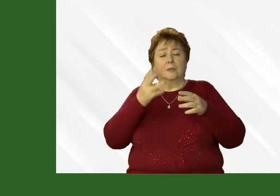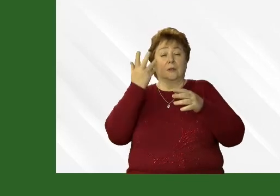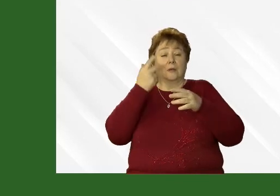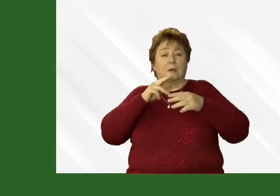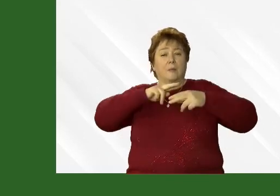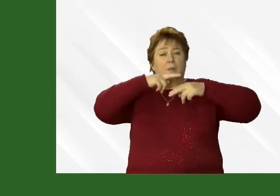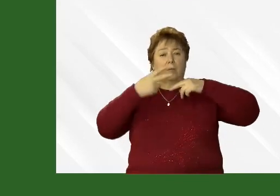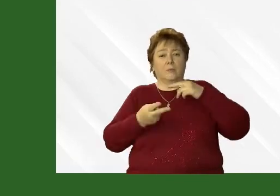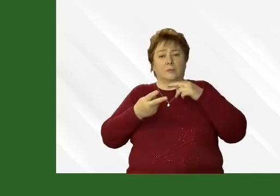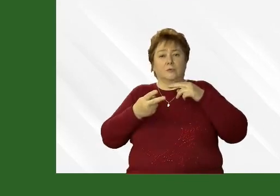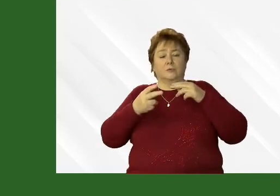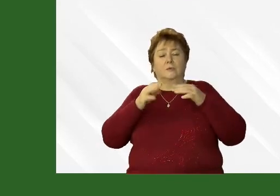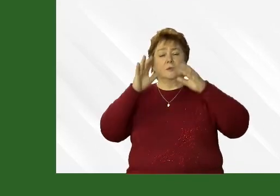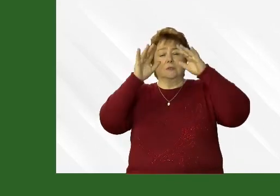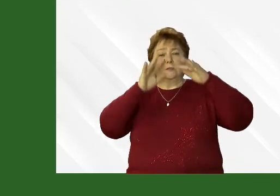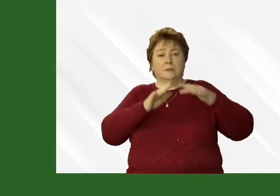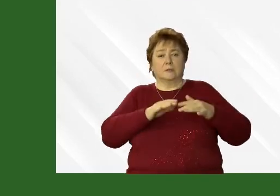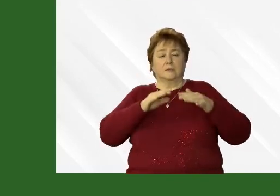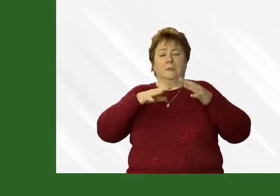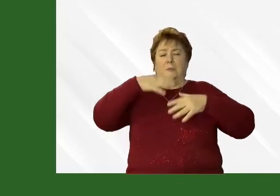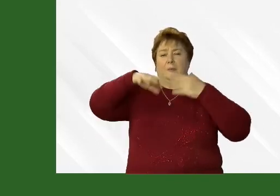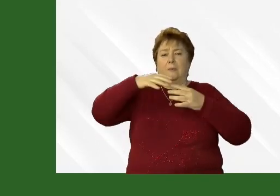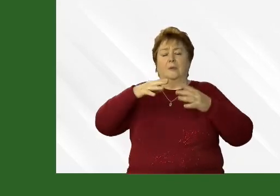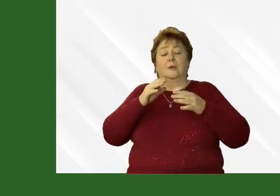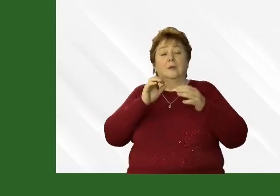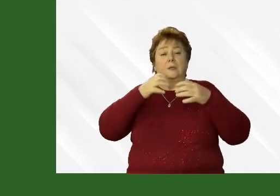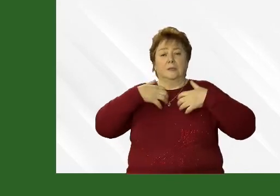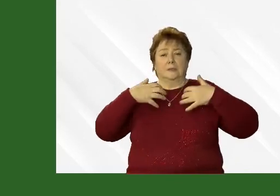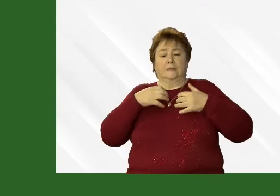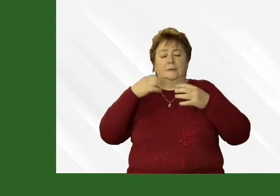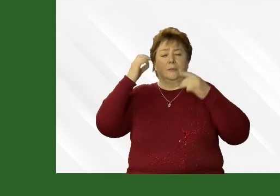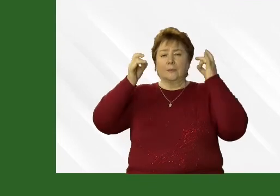Когда обрушится снегов крутая муть, и зверям